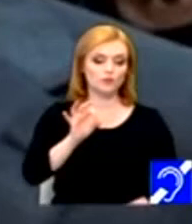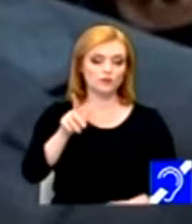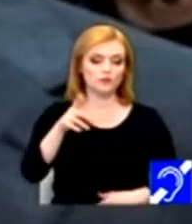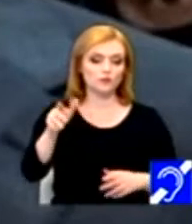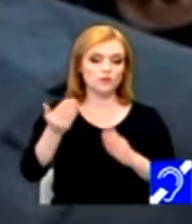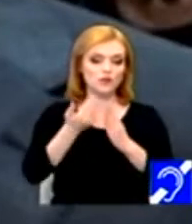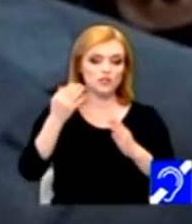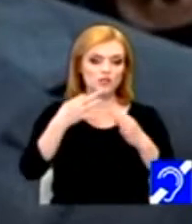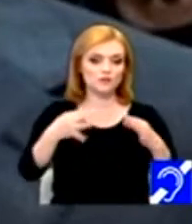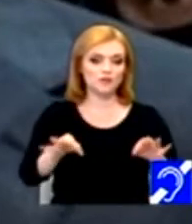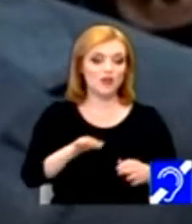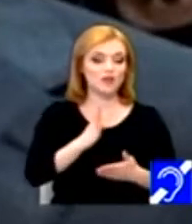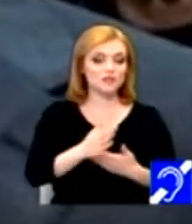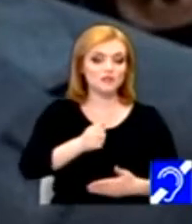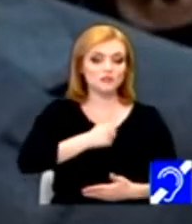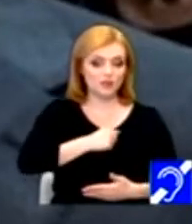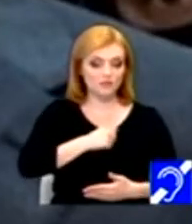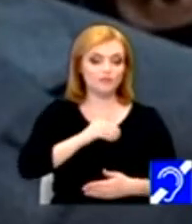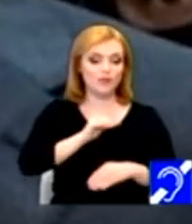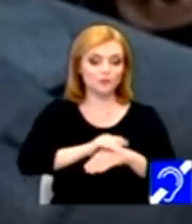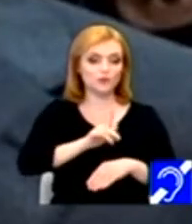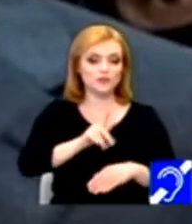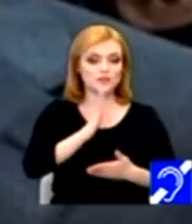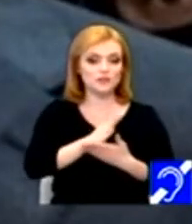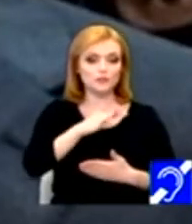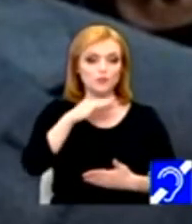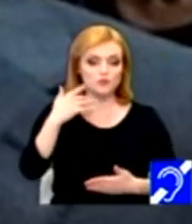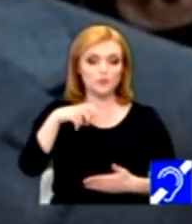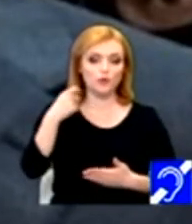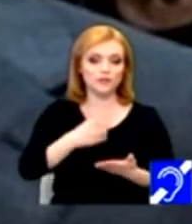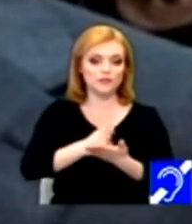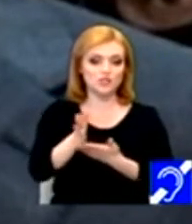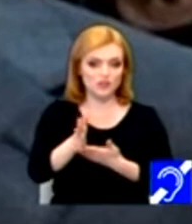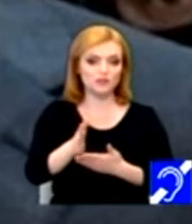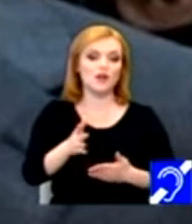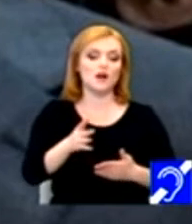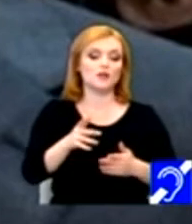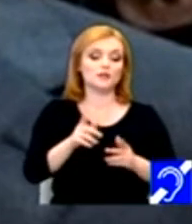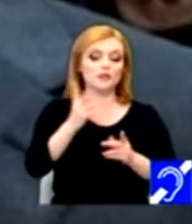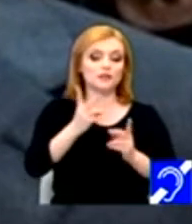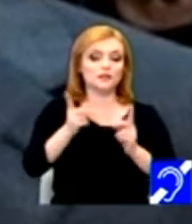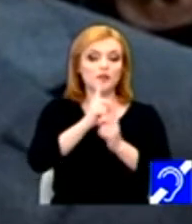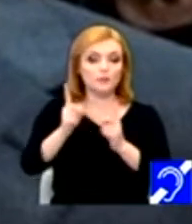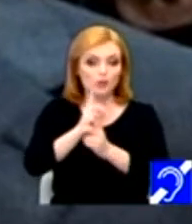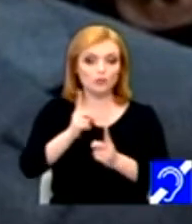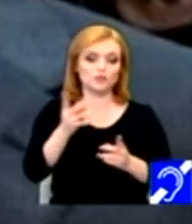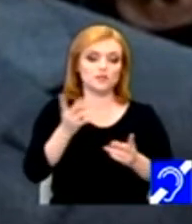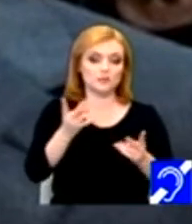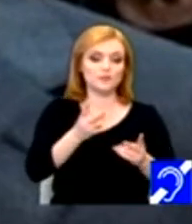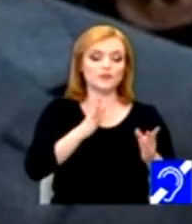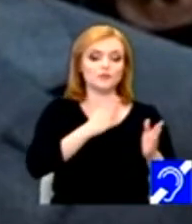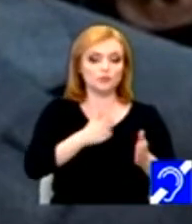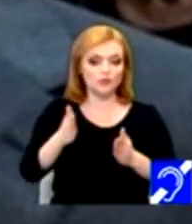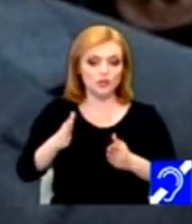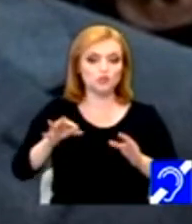sa. Este regretabil faptul că anumiți politicieni care pledează pentru o justiție corectă și pentru respectarea drepturilor omului în Republica Moldova